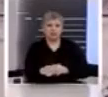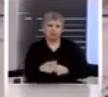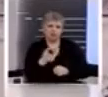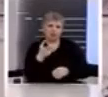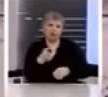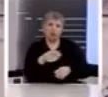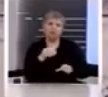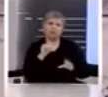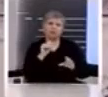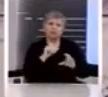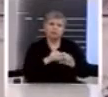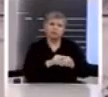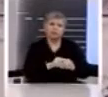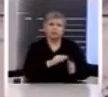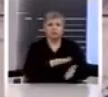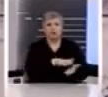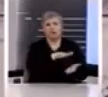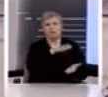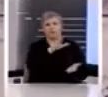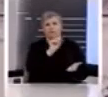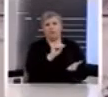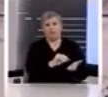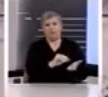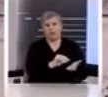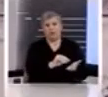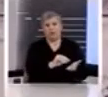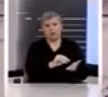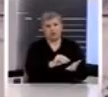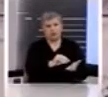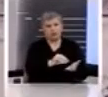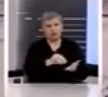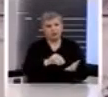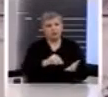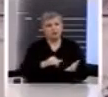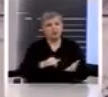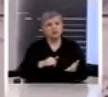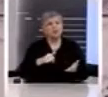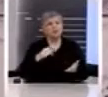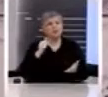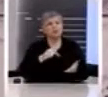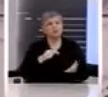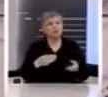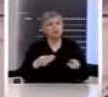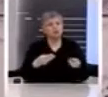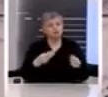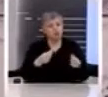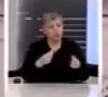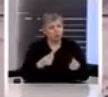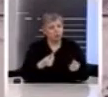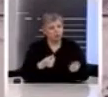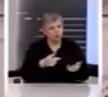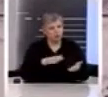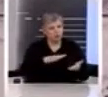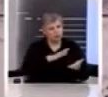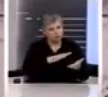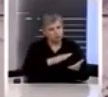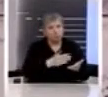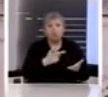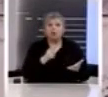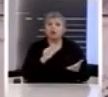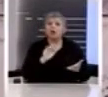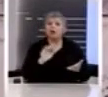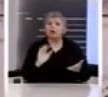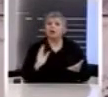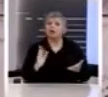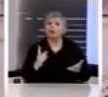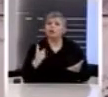στα πρακτικά της Βουλής και με πρόσκληση για να έρθουν σε επαφή με αυτά